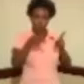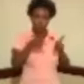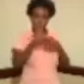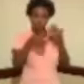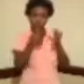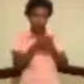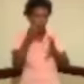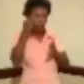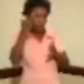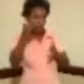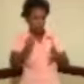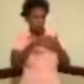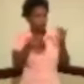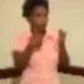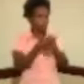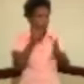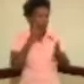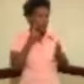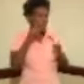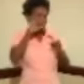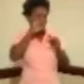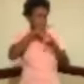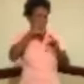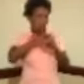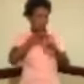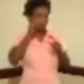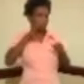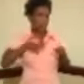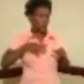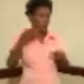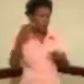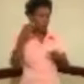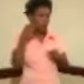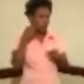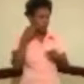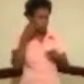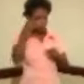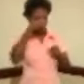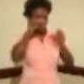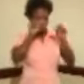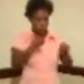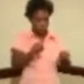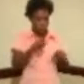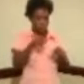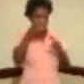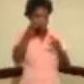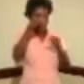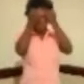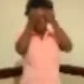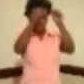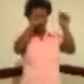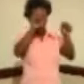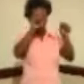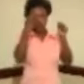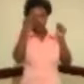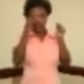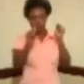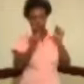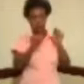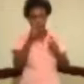Il faut quand même que nous avons un taux de participation qui est plus élevé. Et de même que je dis, partisan, je m'a